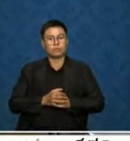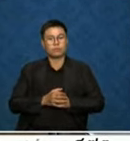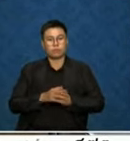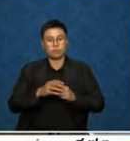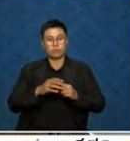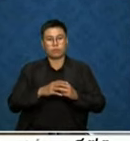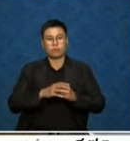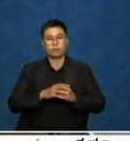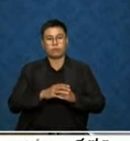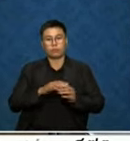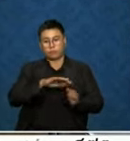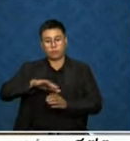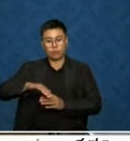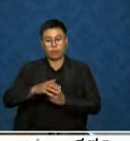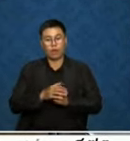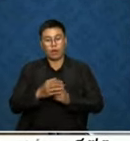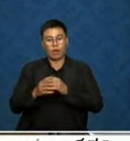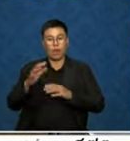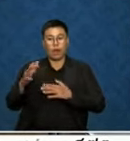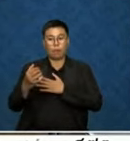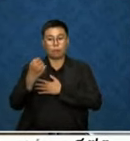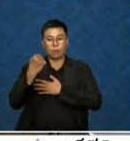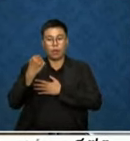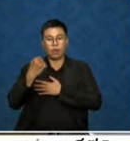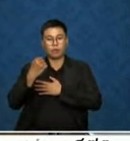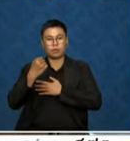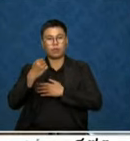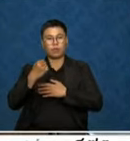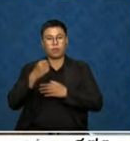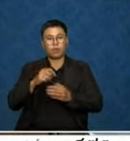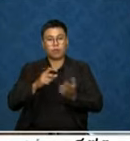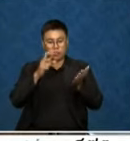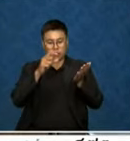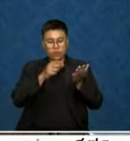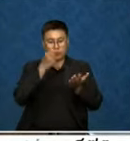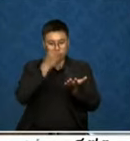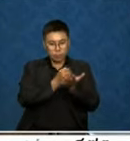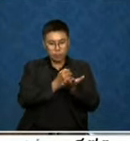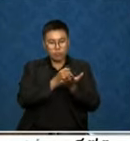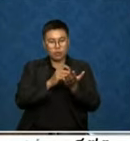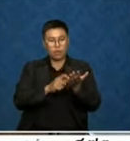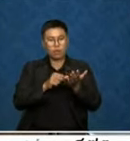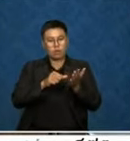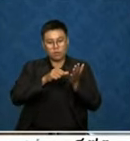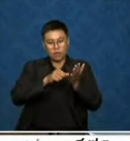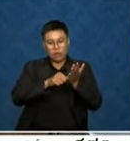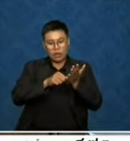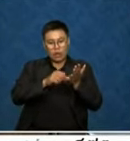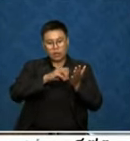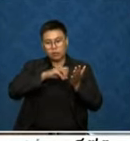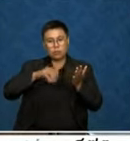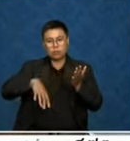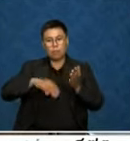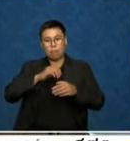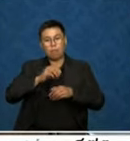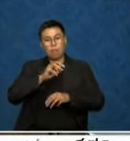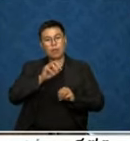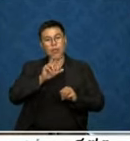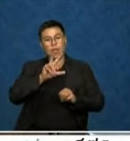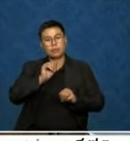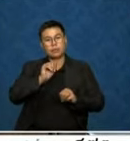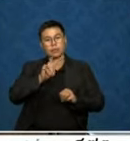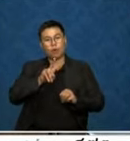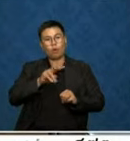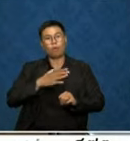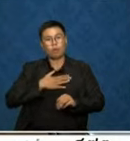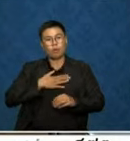าครับเรื่องการอำนาจในการเพิกถอนทะเบียนนะครับสคบก็มีอำนาจในมาตรา42ซึ่งผม